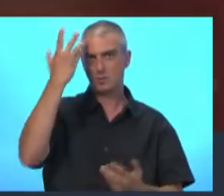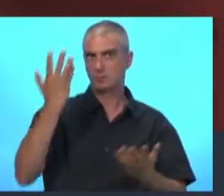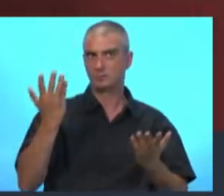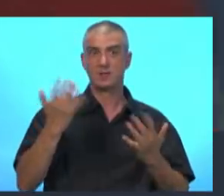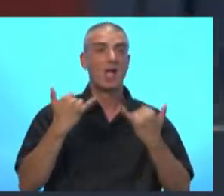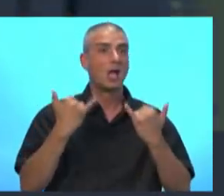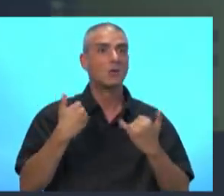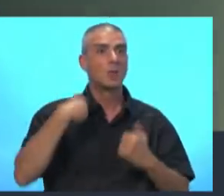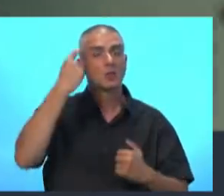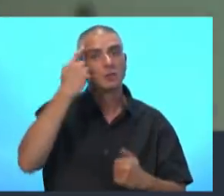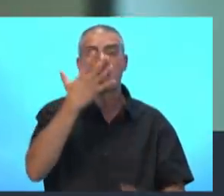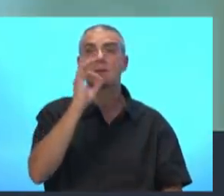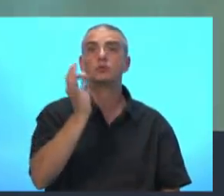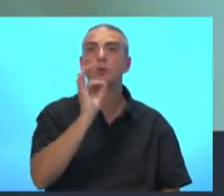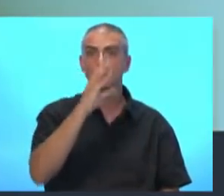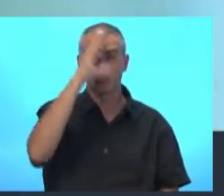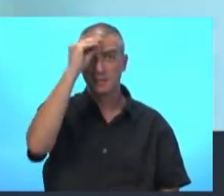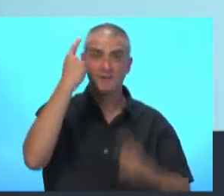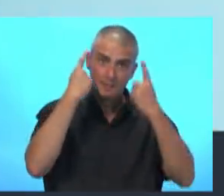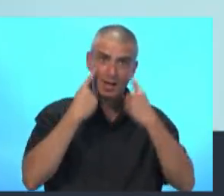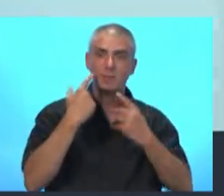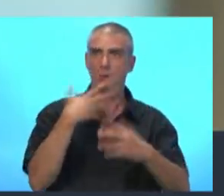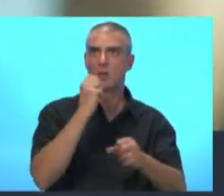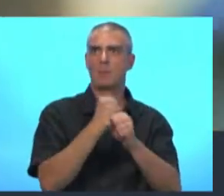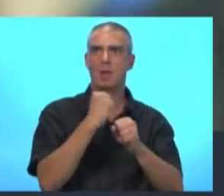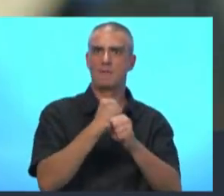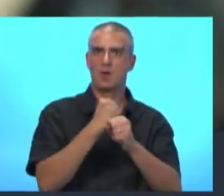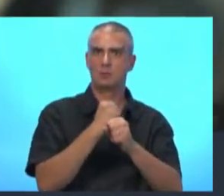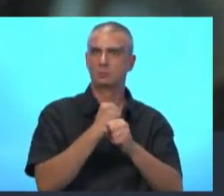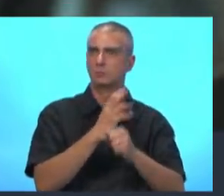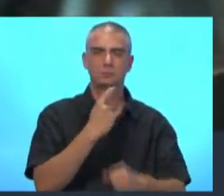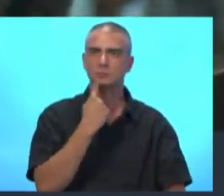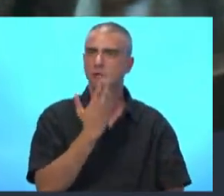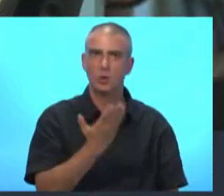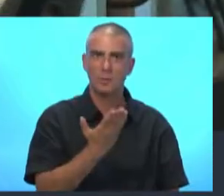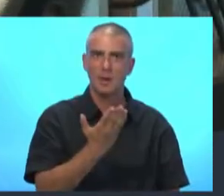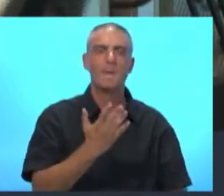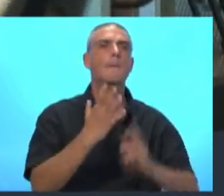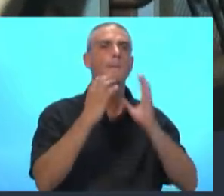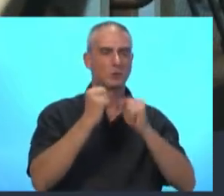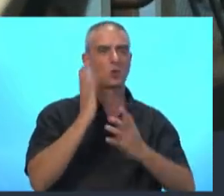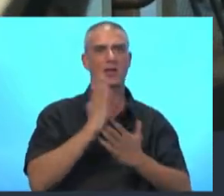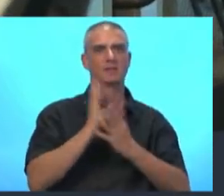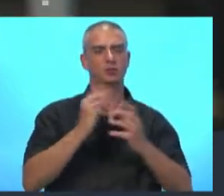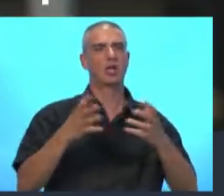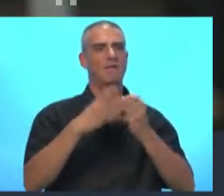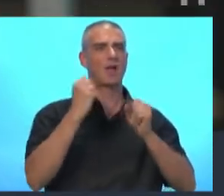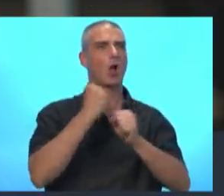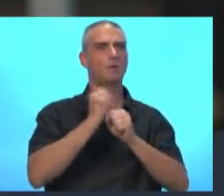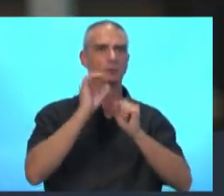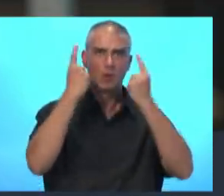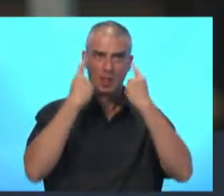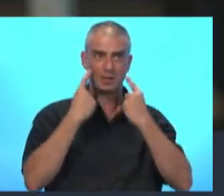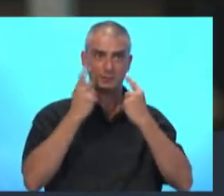היום אנחנו יודעים ש-50% מהגברים החרדים עובדים. כלומר, בוודאי שיש כבר חברת עובדים חרדית.